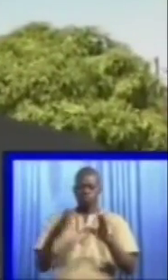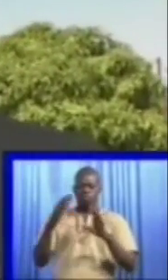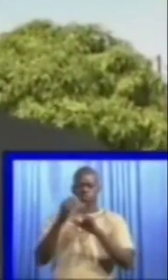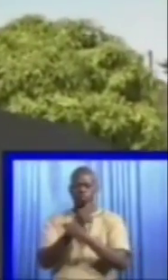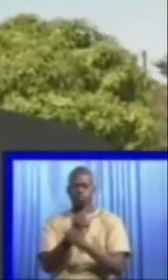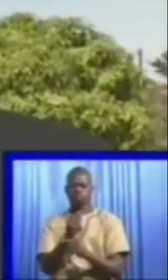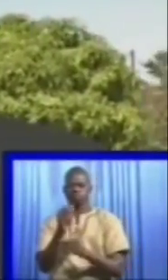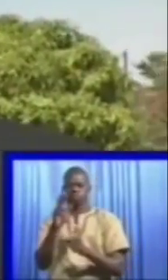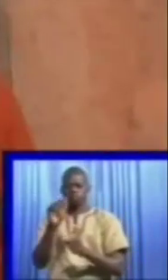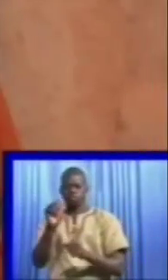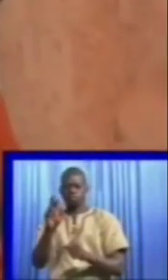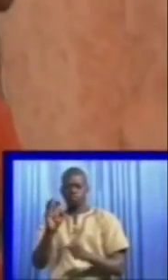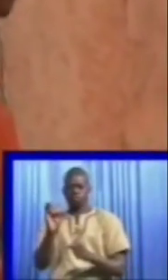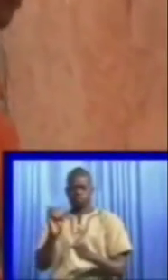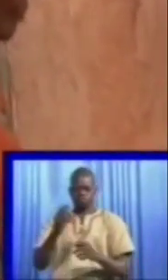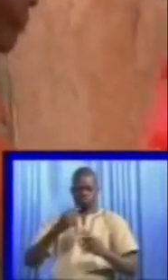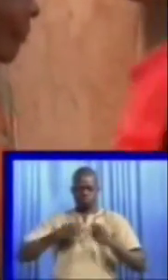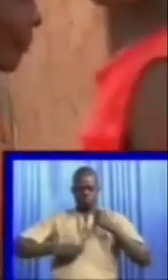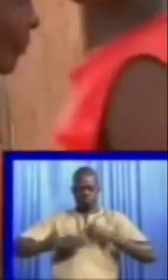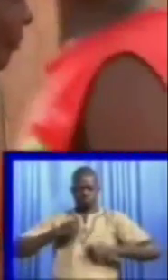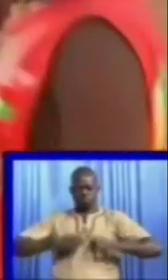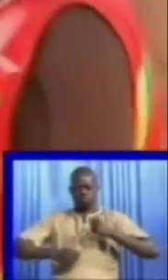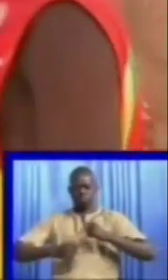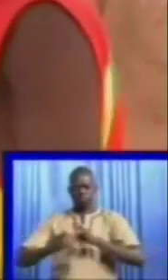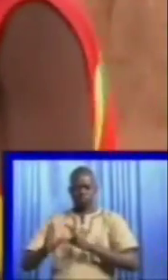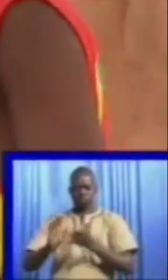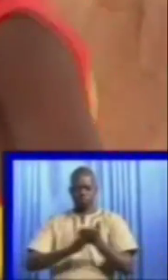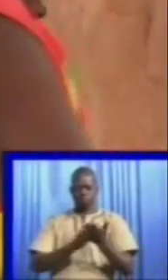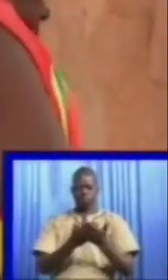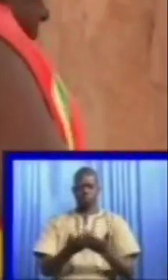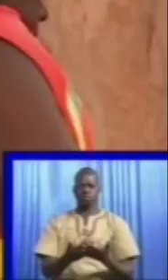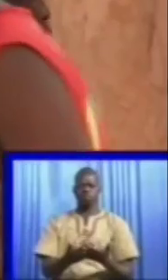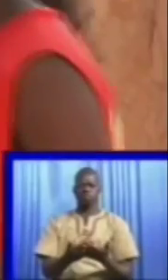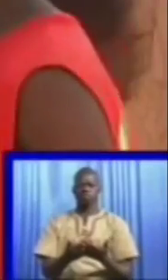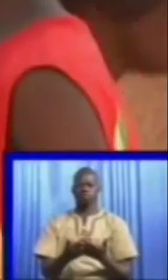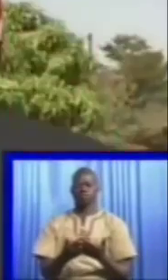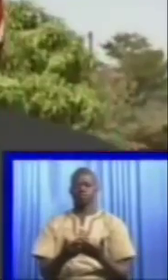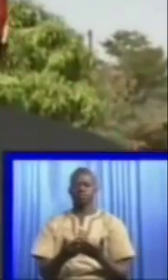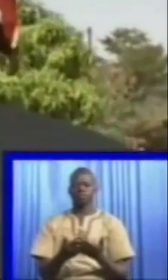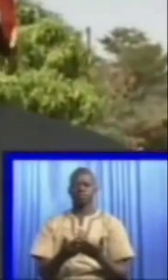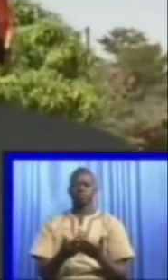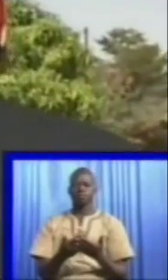rarement une douche, n'en parlons pas faire la cuisine.